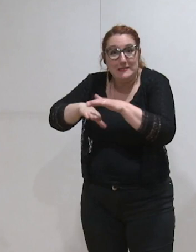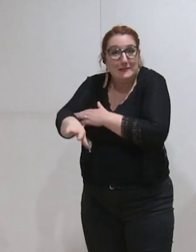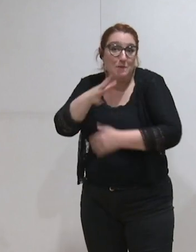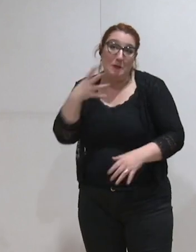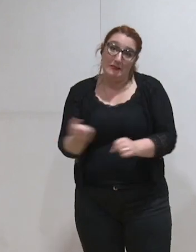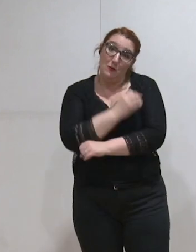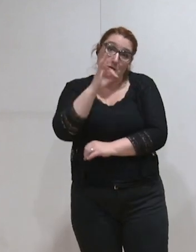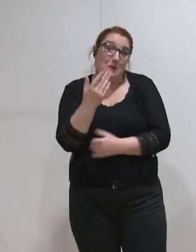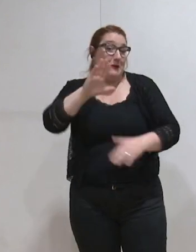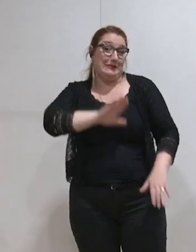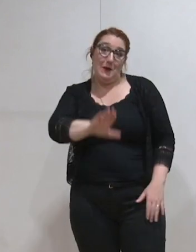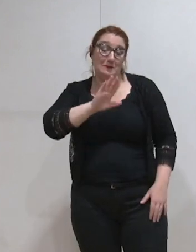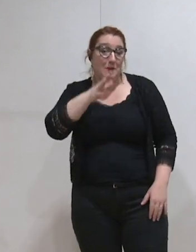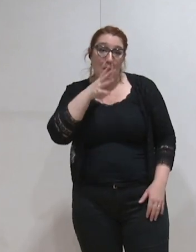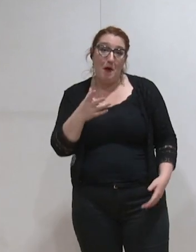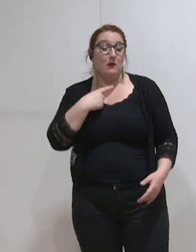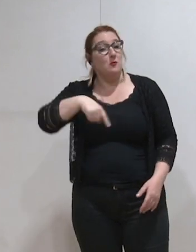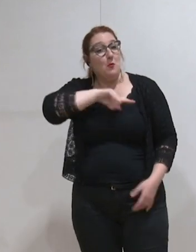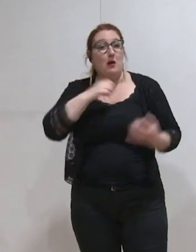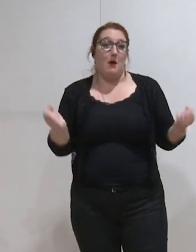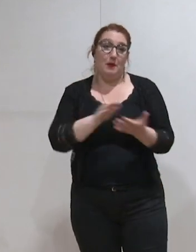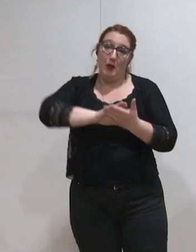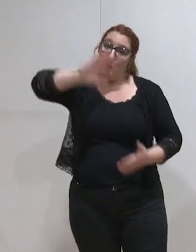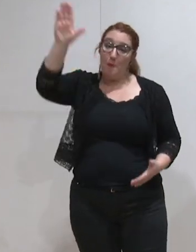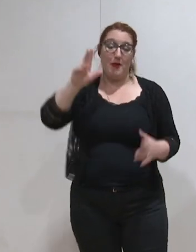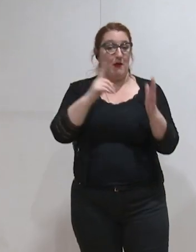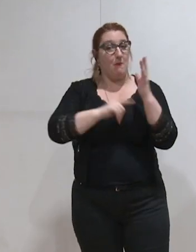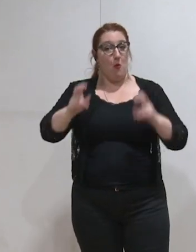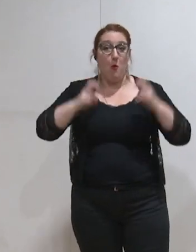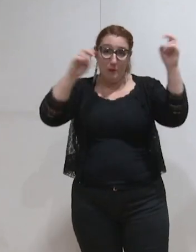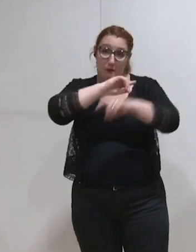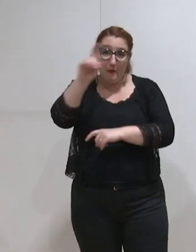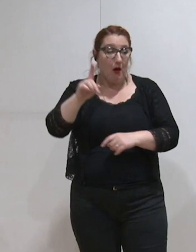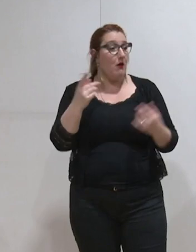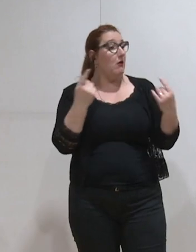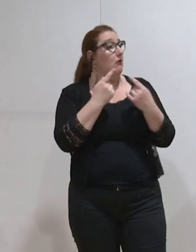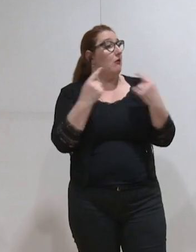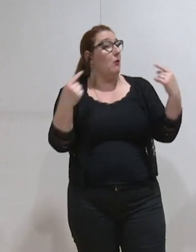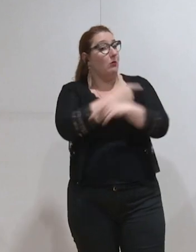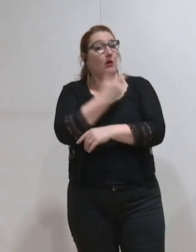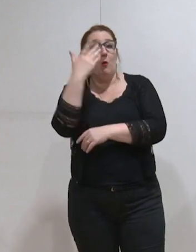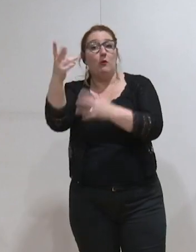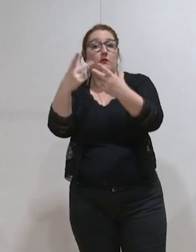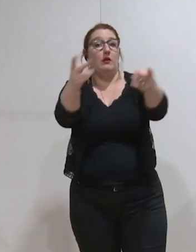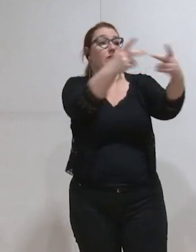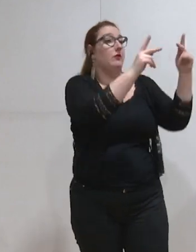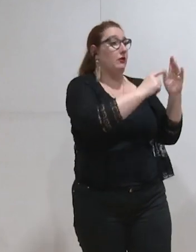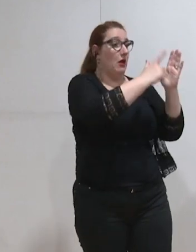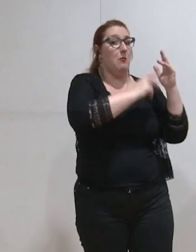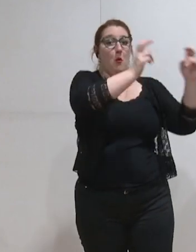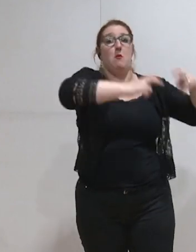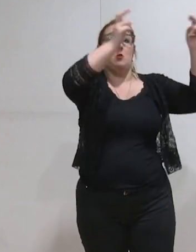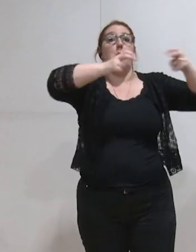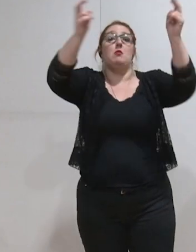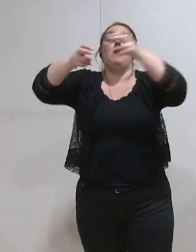décidé de respecter notre engagement électoral de ne pas augmenter les impôts contrairement à un certain nombre d'autres villes actuellement et